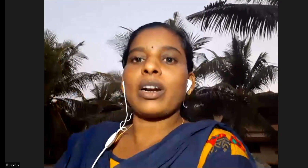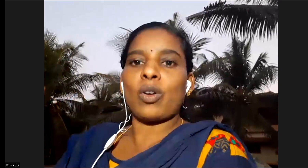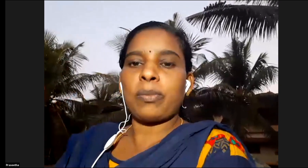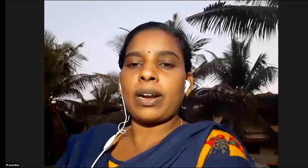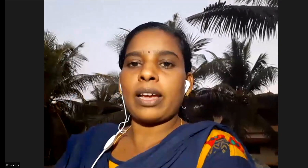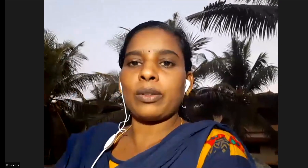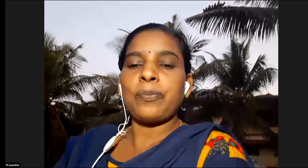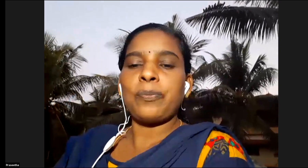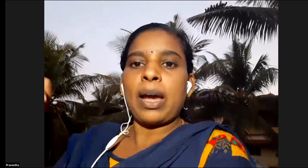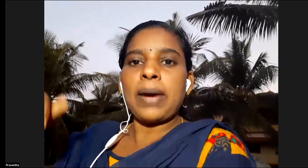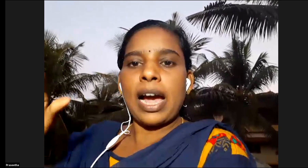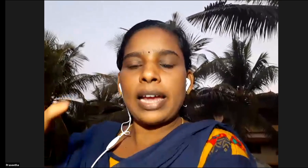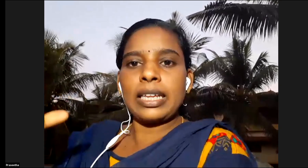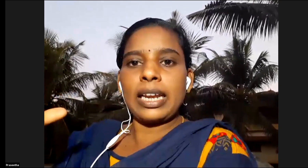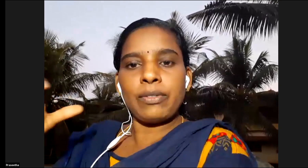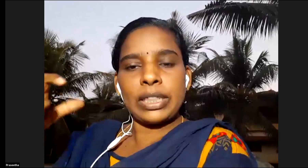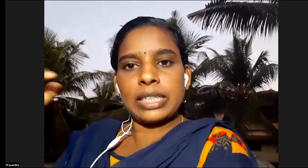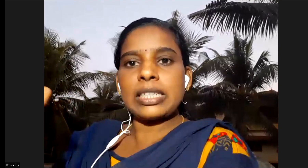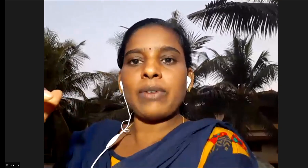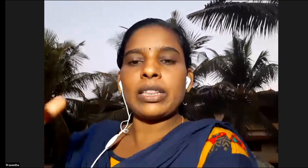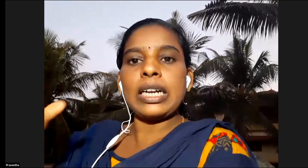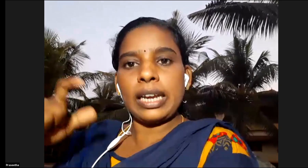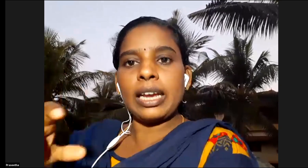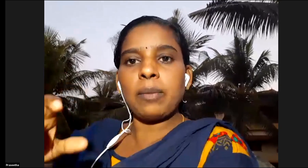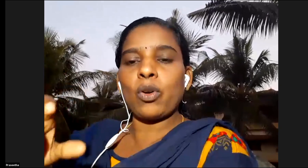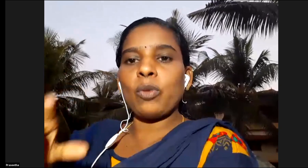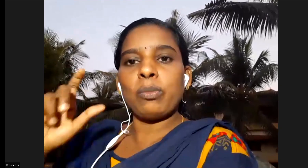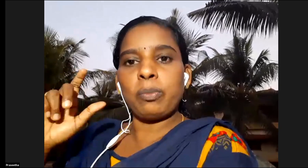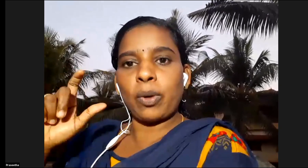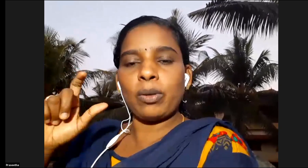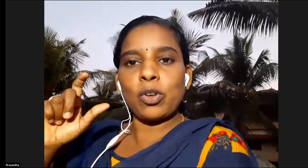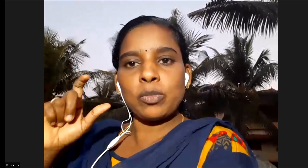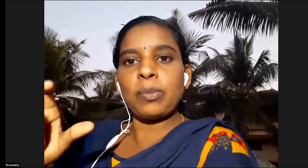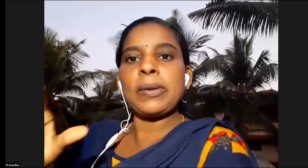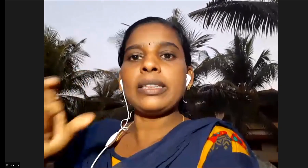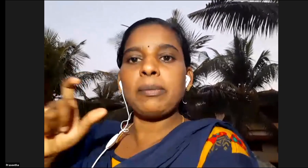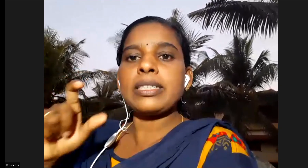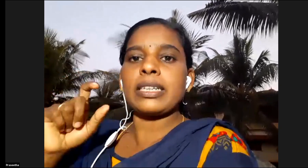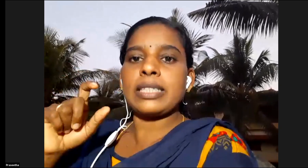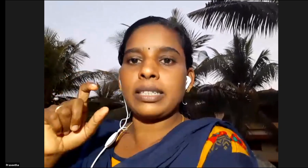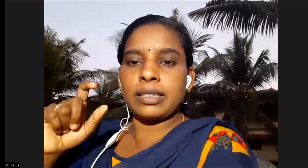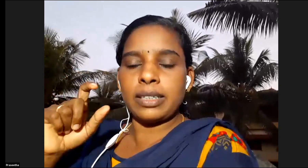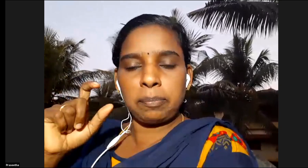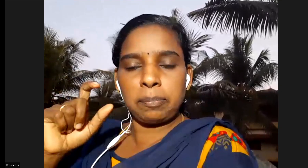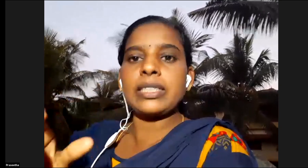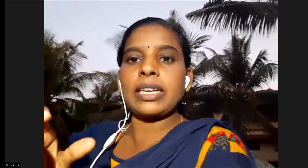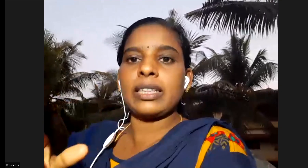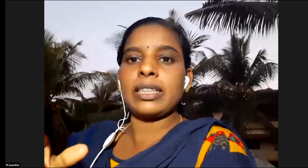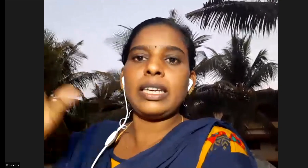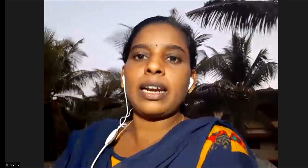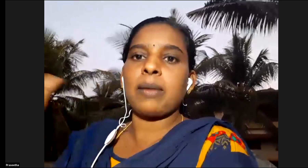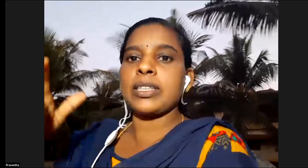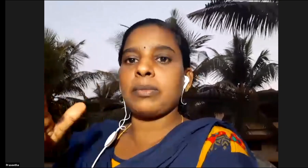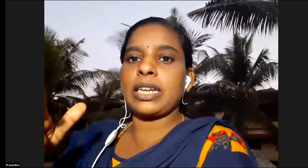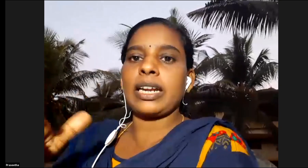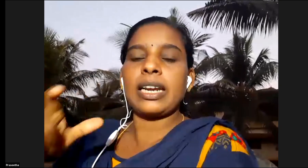കൂടെ ഞങ്ങളോടൊപ്പം ഉണ്ടായിരുന്നു. അപ്പൊ ആ രീതിയിലേക്ക് വ്യത്യസ്തത വരുന്നുണ്ട് എങ്കിൽ പോലും മോസ്റ്റ് പ്രോബബ്ലി നമ്മൾ ഡിപ്പെൻഡ് ചെയ്യുന്നത്